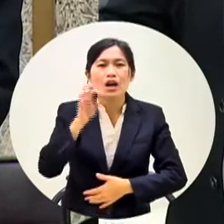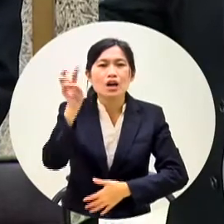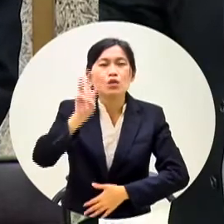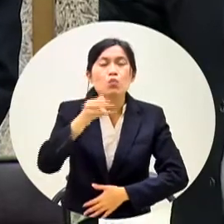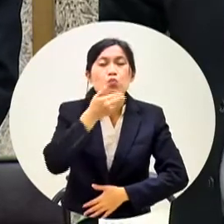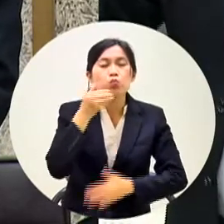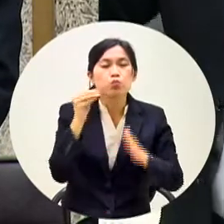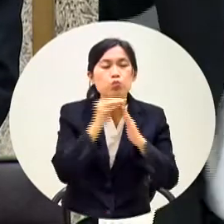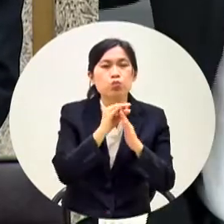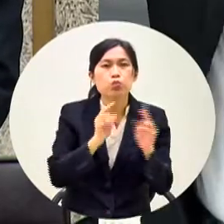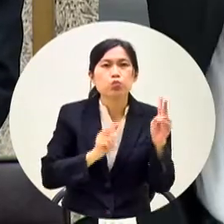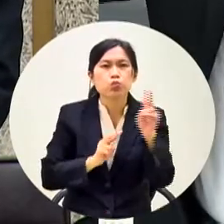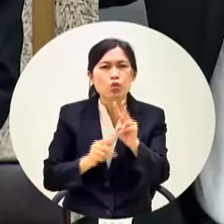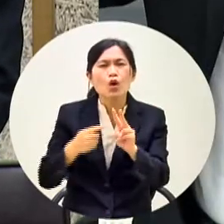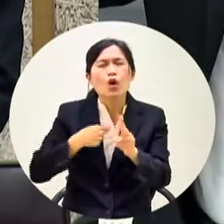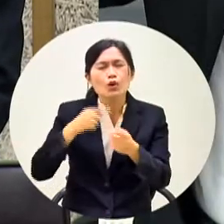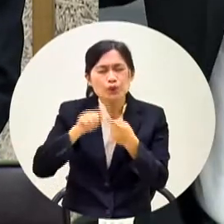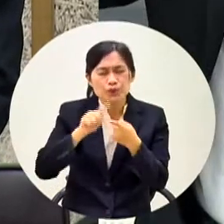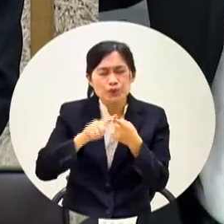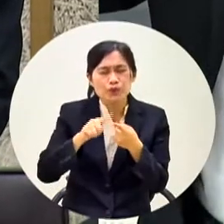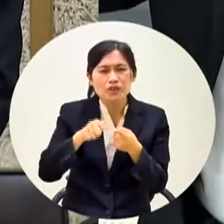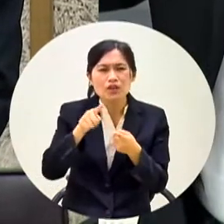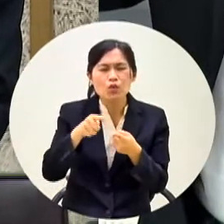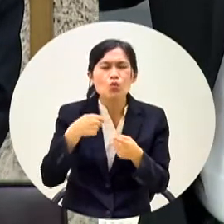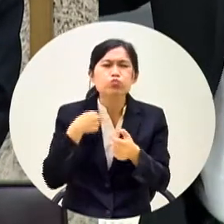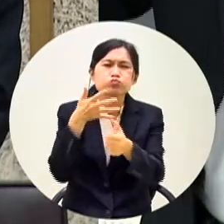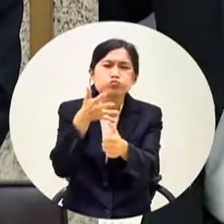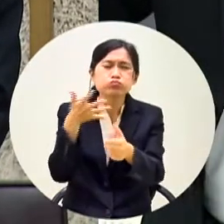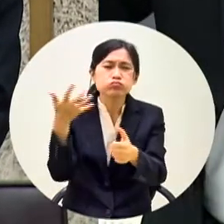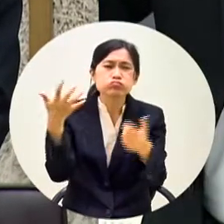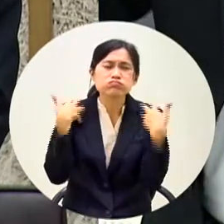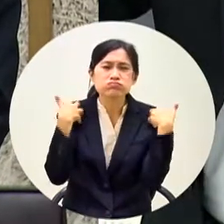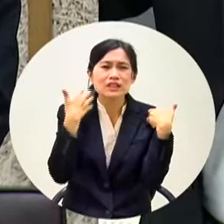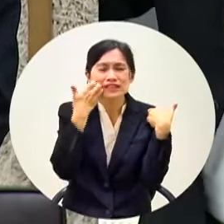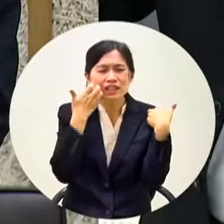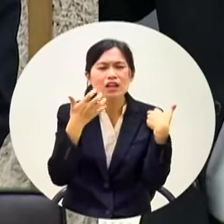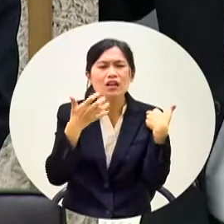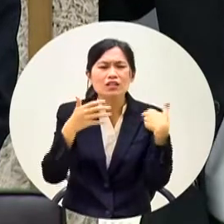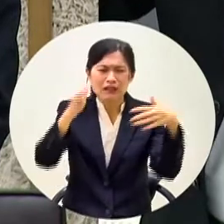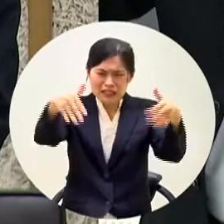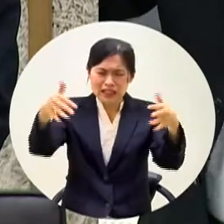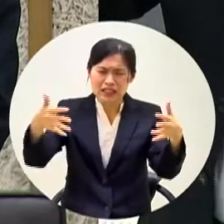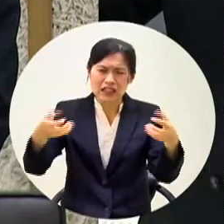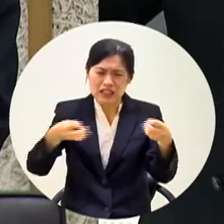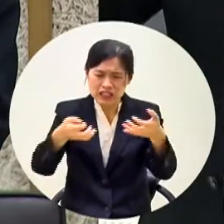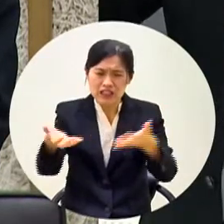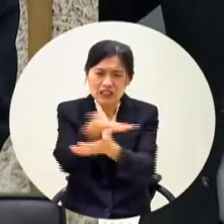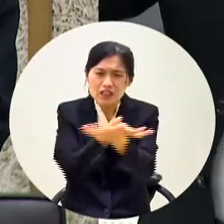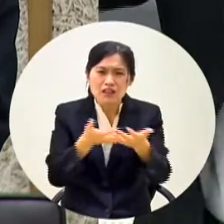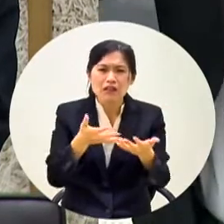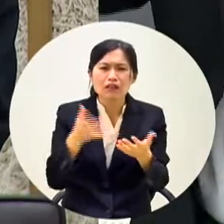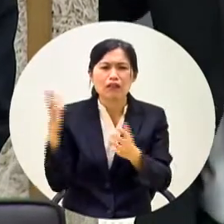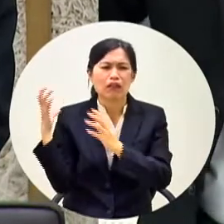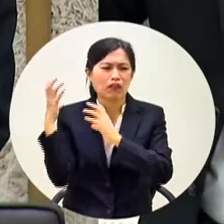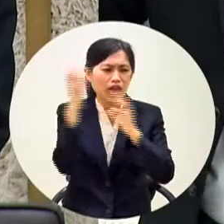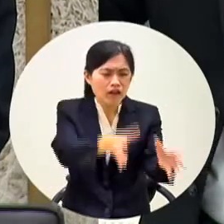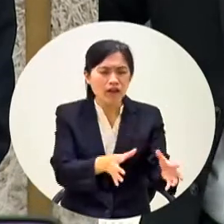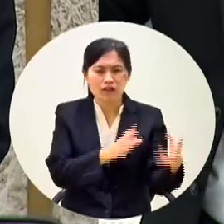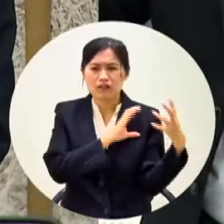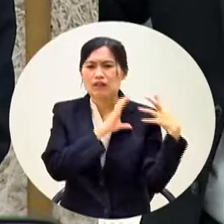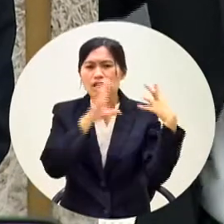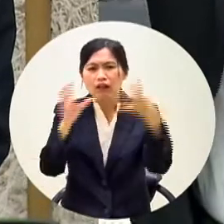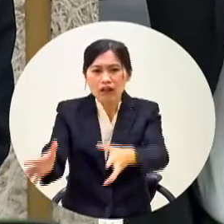跟议员，我们先看一下。 对，我是讲恁的前者啊，你来大家来协调嘛，卖啊烧的体讲阴邪啊，等下你讲恁